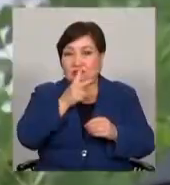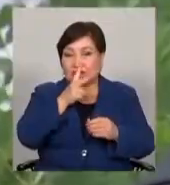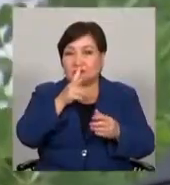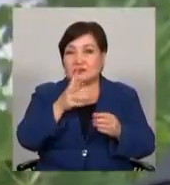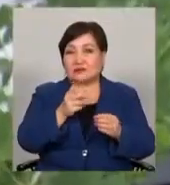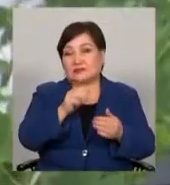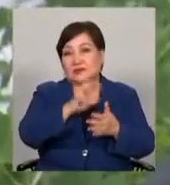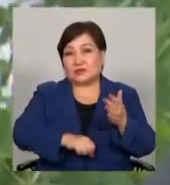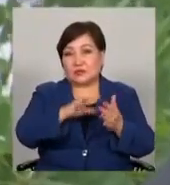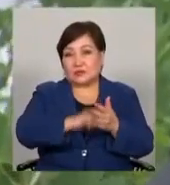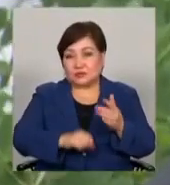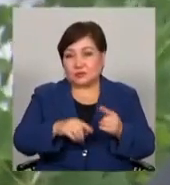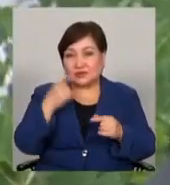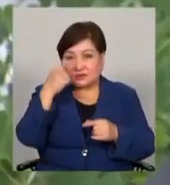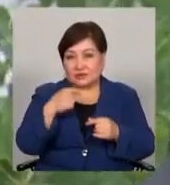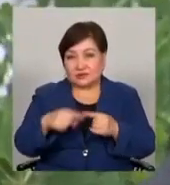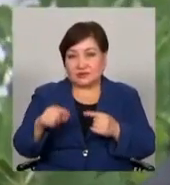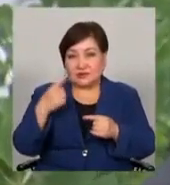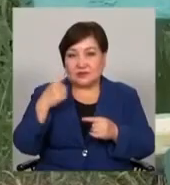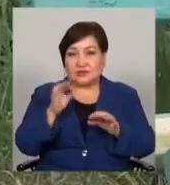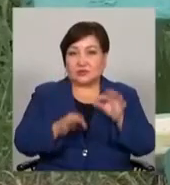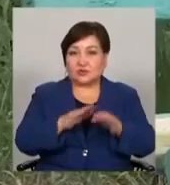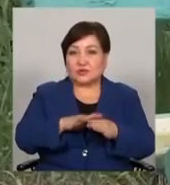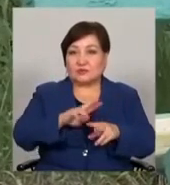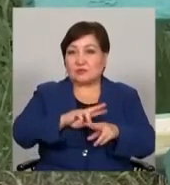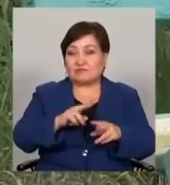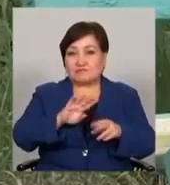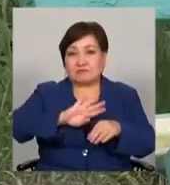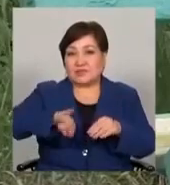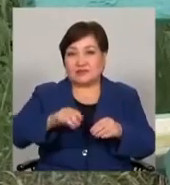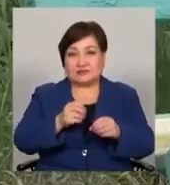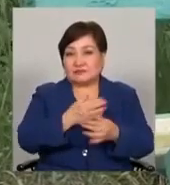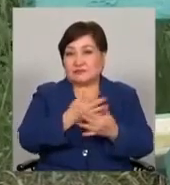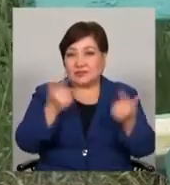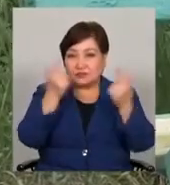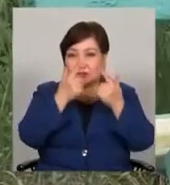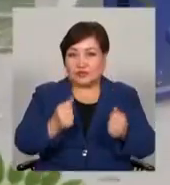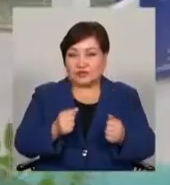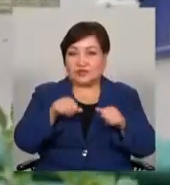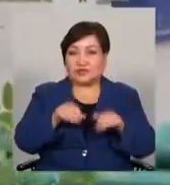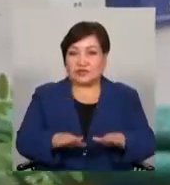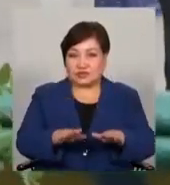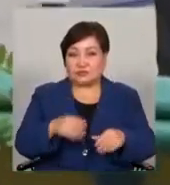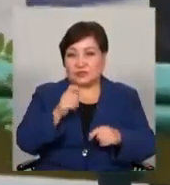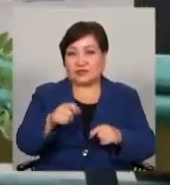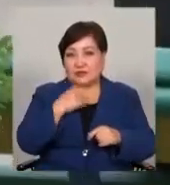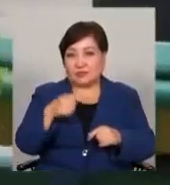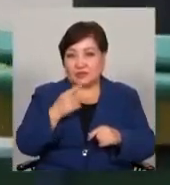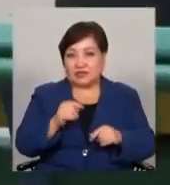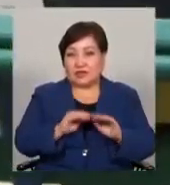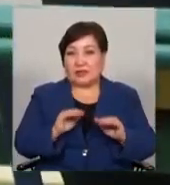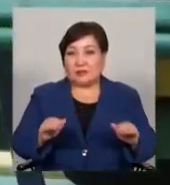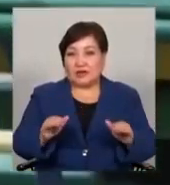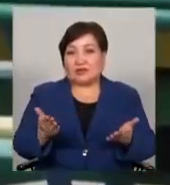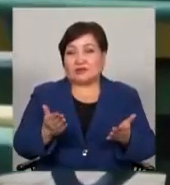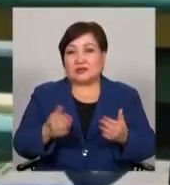кезде де жеке сот орындаушылары ешқандай ескертусіз сыртынан шешім қабылдағанын айтады. Тіпті балаларына мемлекет тарапынан беретін жәрдемақы